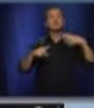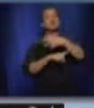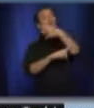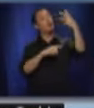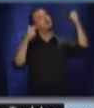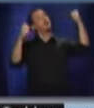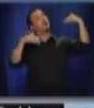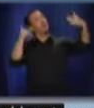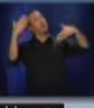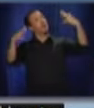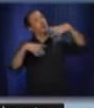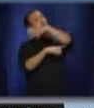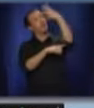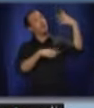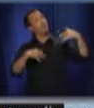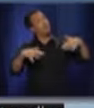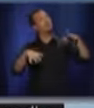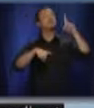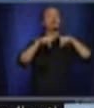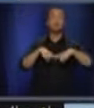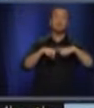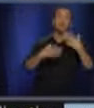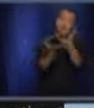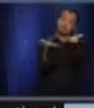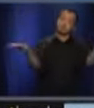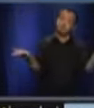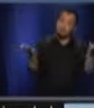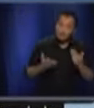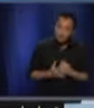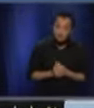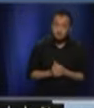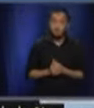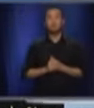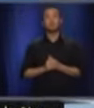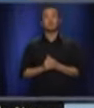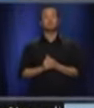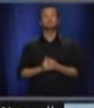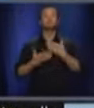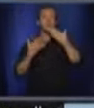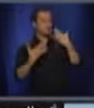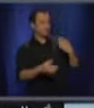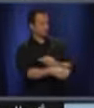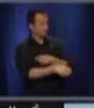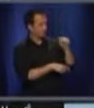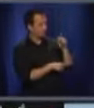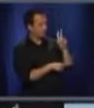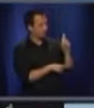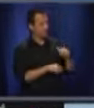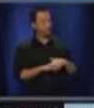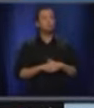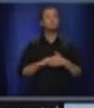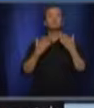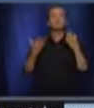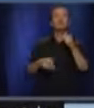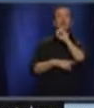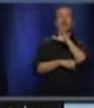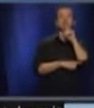tout le monde. Merci. Merci, Dr. Arruda. Merci. Bonjour, messieurs. Clara Loiseau, du Journal de